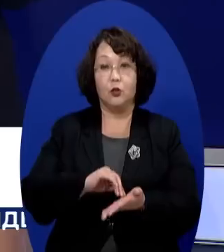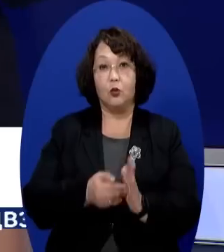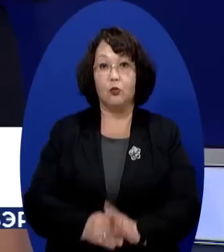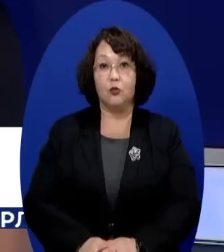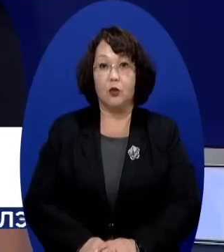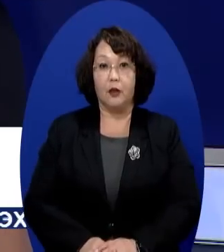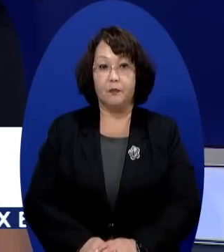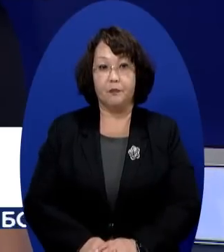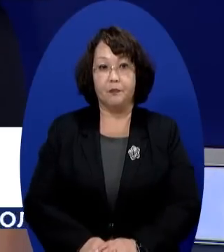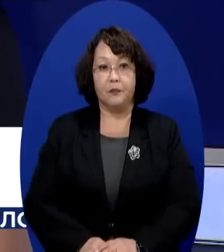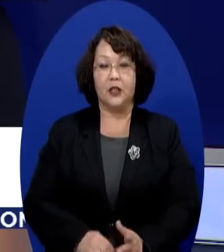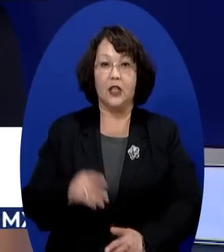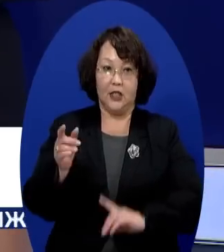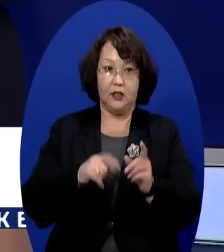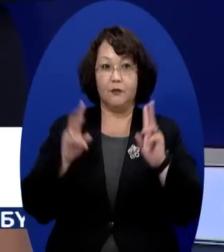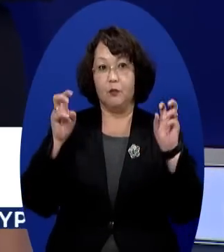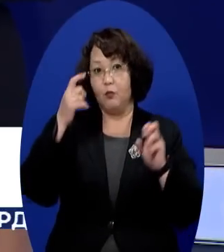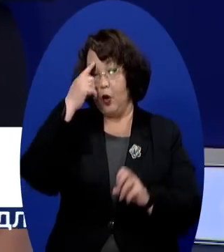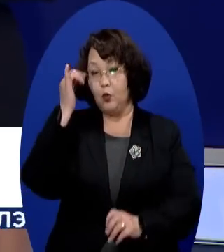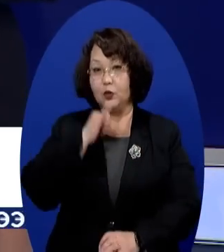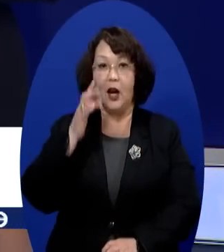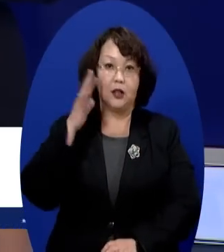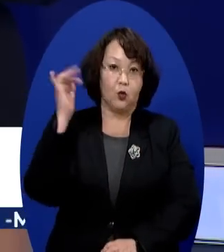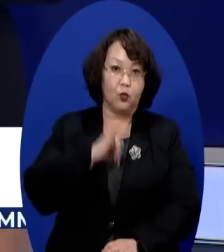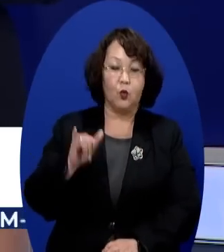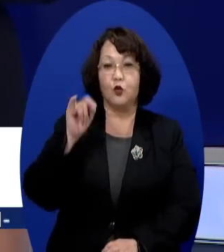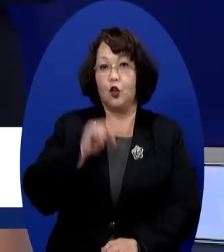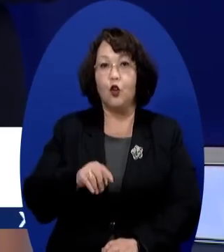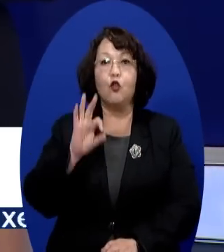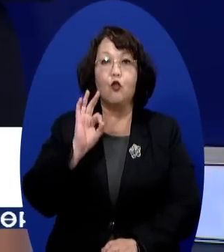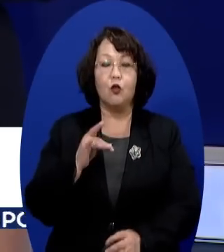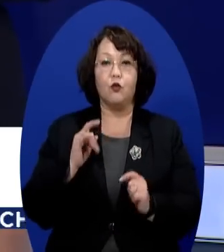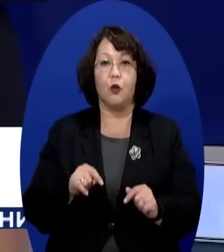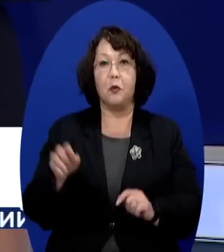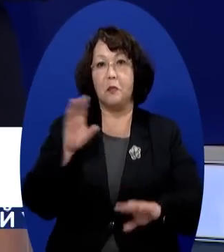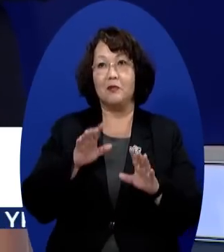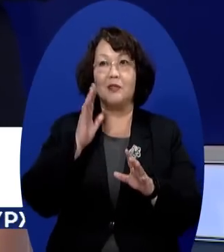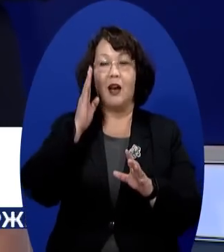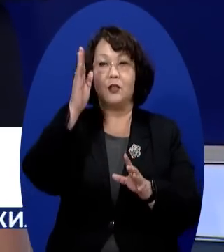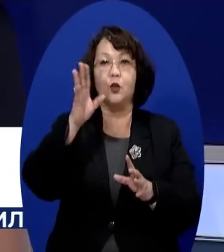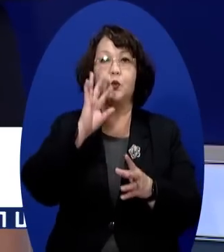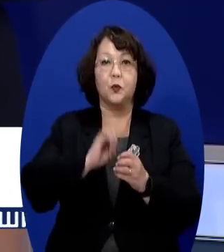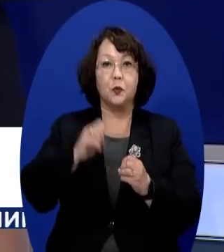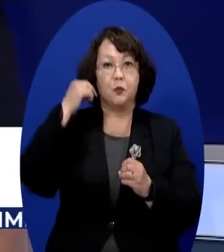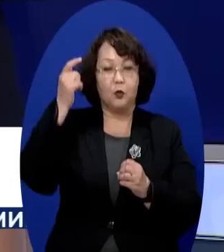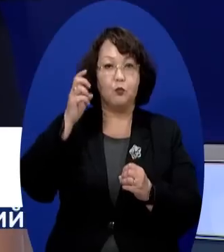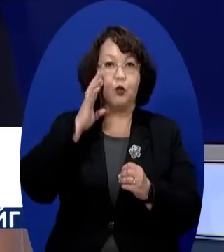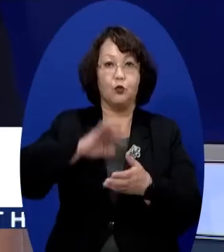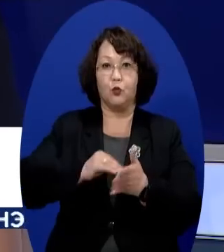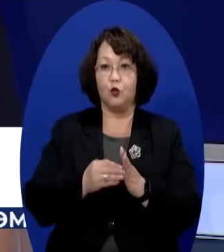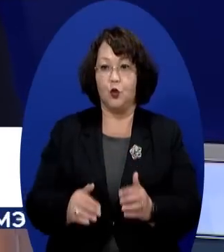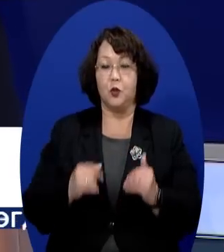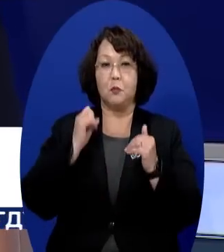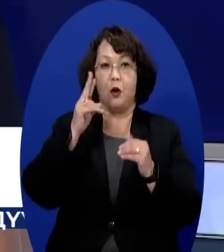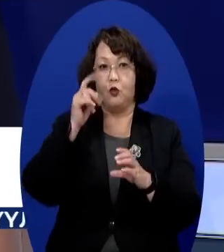байна. За эдийн засгийн болонд бид Монгол улсын гадаад дотоод өрийн өнөөгийн нөхцөл байдал цаашид баримтлах бодлого болон хөгжлийн банкн дээр үүссэн